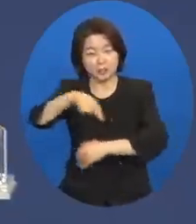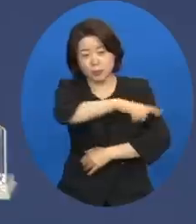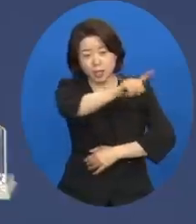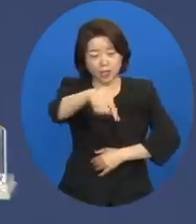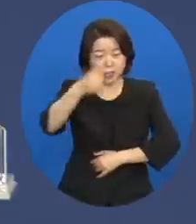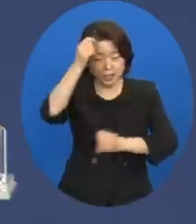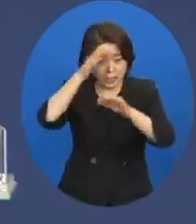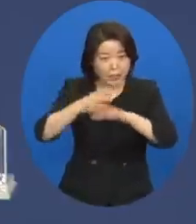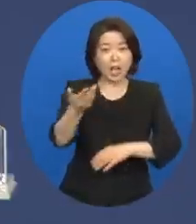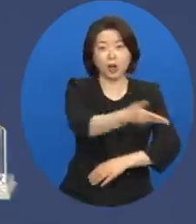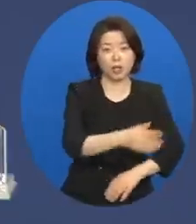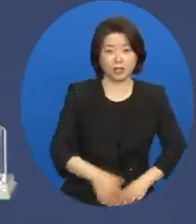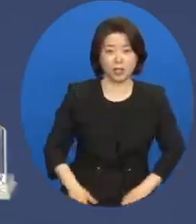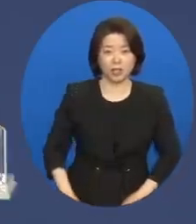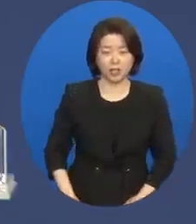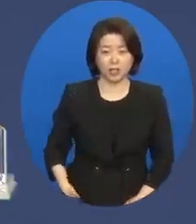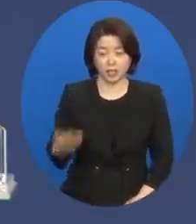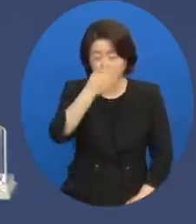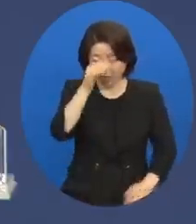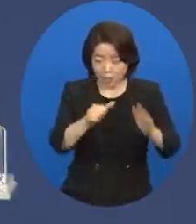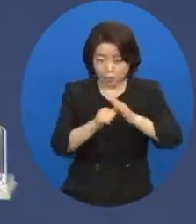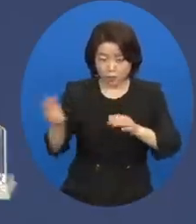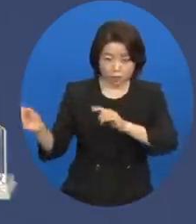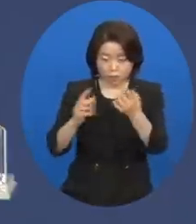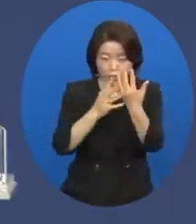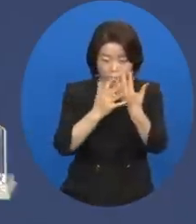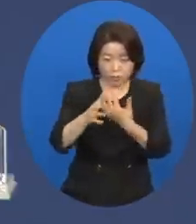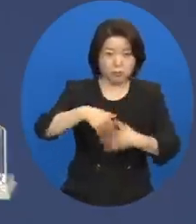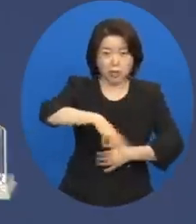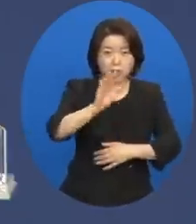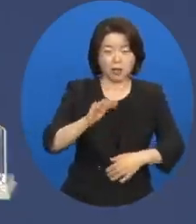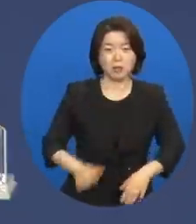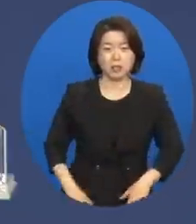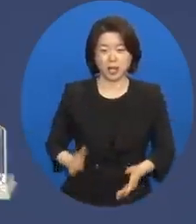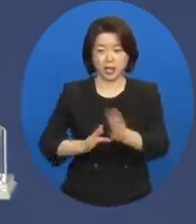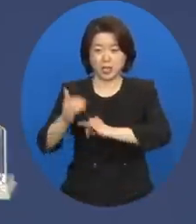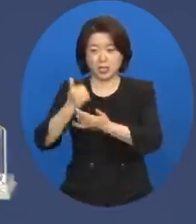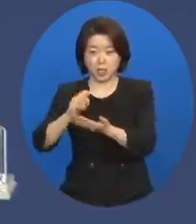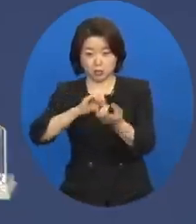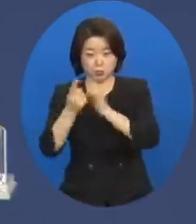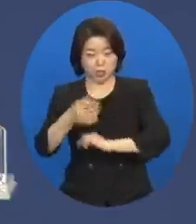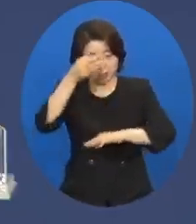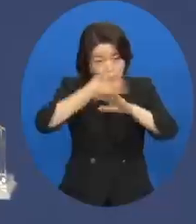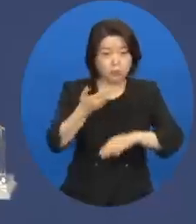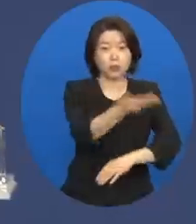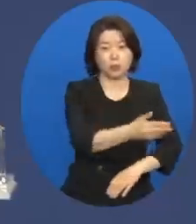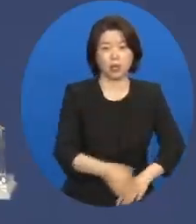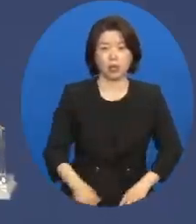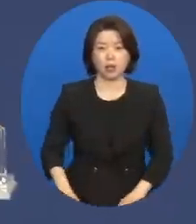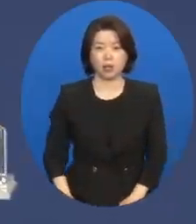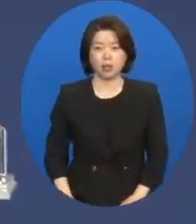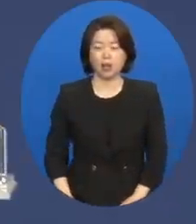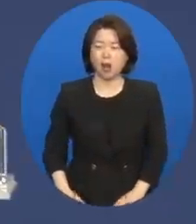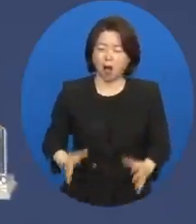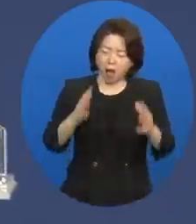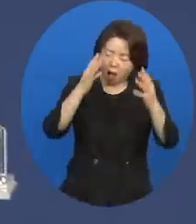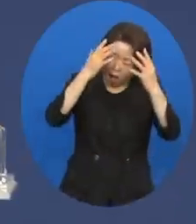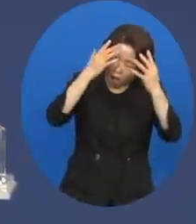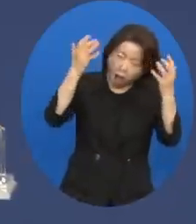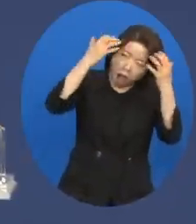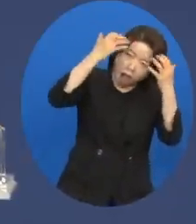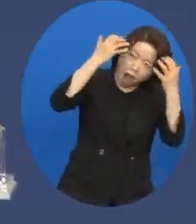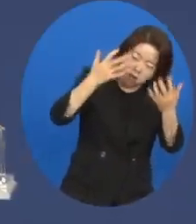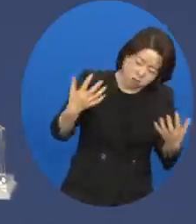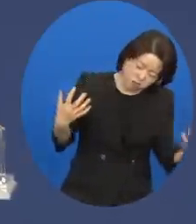그 제가 청소년 집회를 가면 일단 예수님을 대신해서 사과를 해야 돼요. 얼마나 막 가진 막 고난을 다